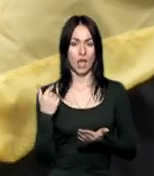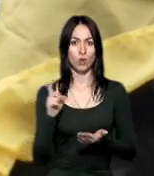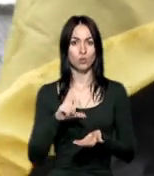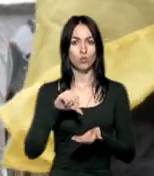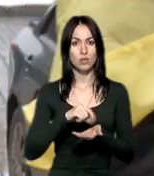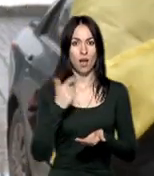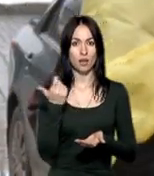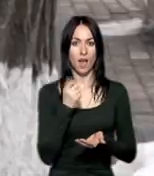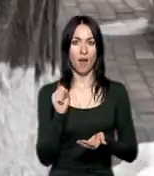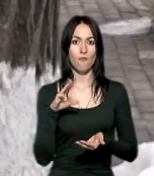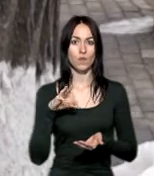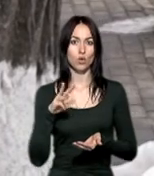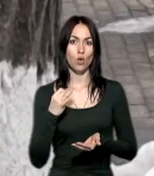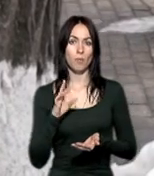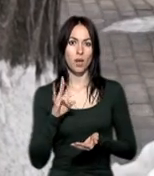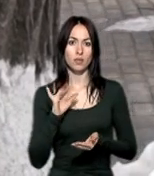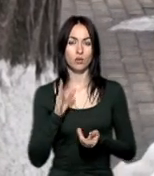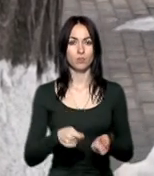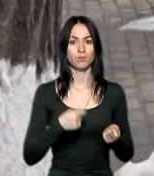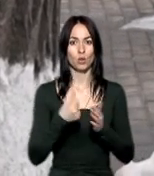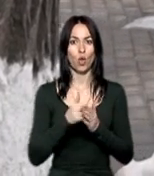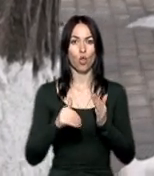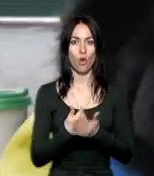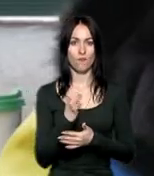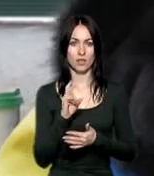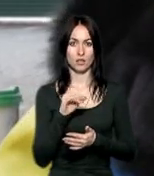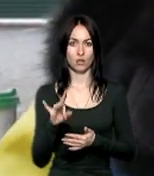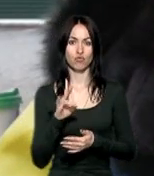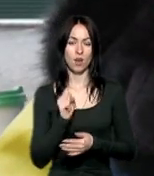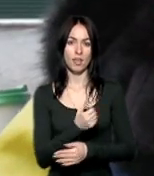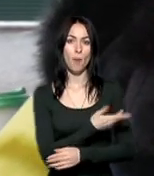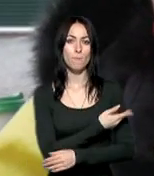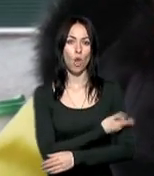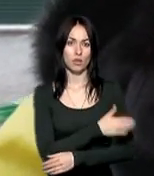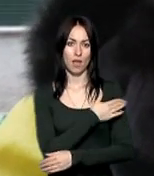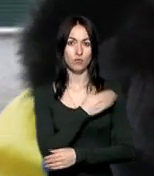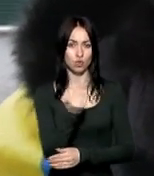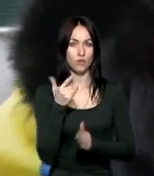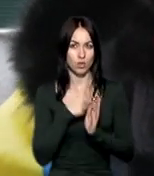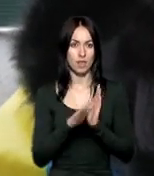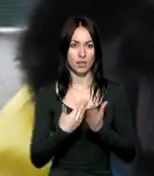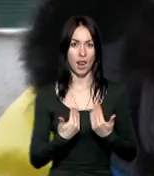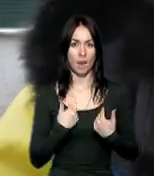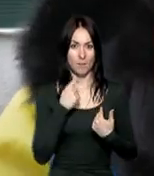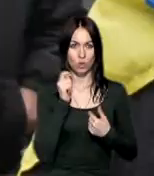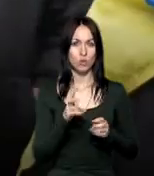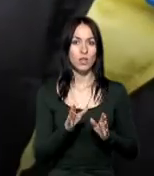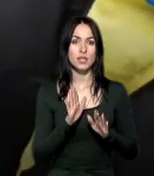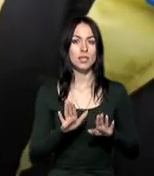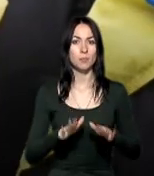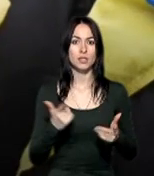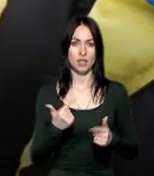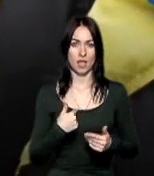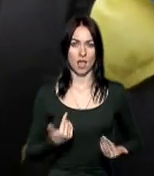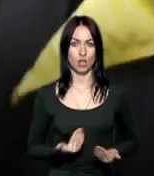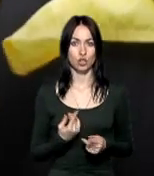харківського автомайдану вестиме їх до Нових Санжар на Полтавщину. Ви розумієте, для мене Україна – це не тільки місце, де я живу. І